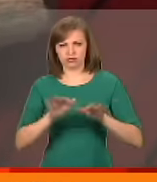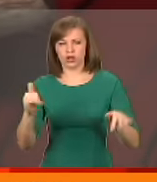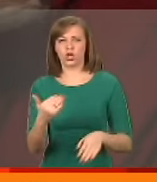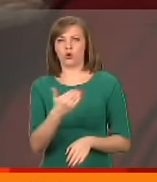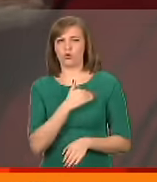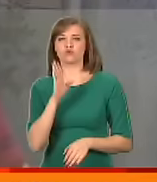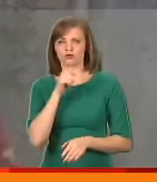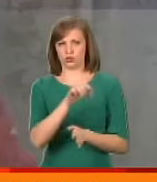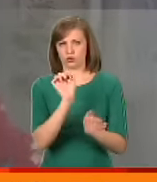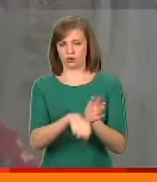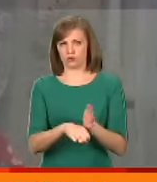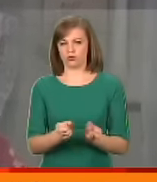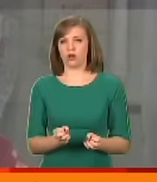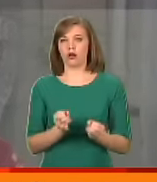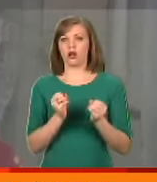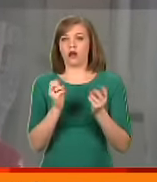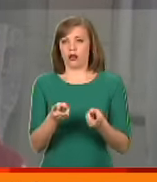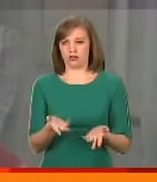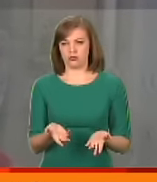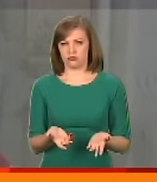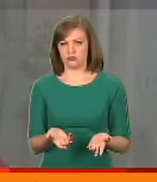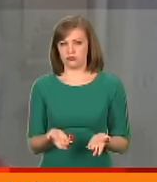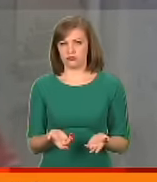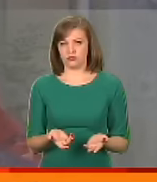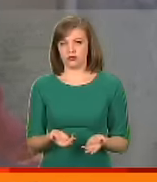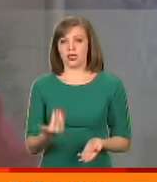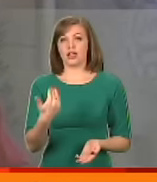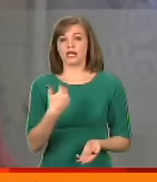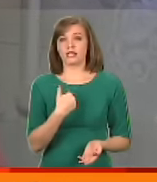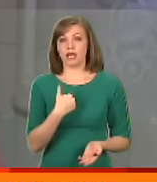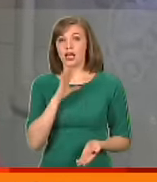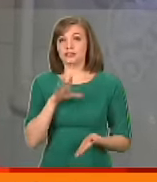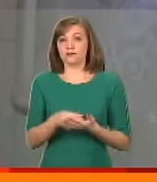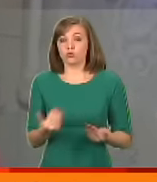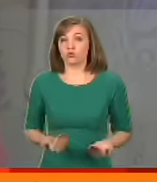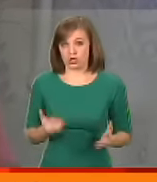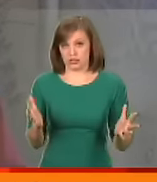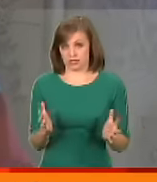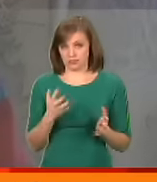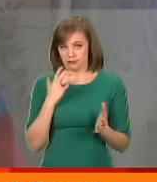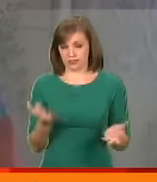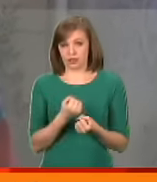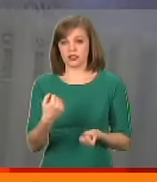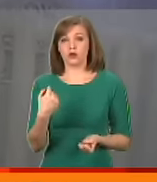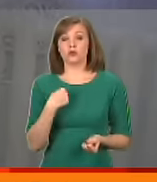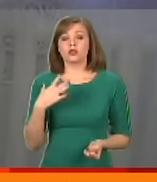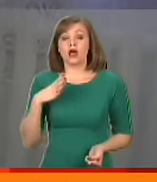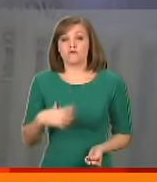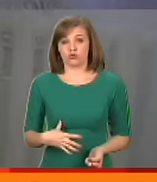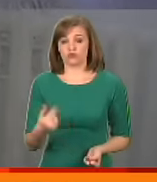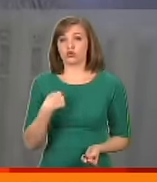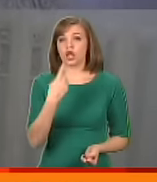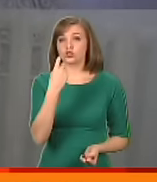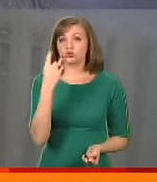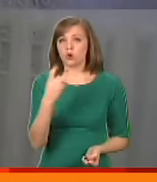її отруїти. Як тільки варять, я свою життя спасаю. Я мусю. Я 100